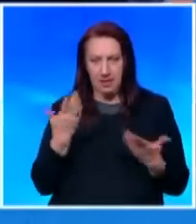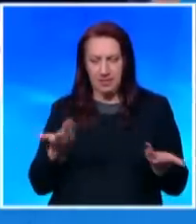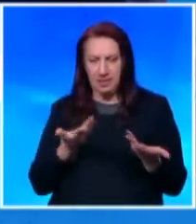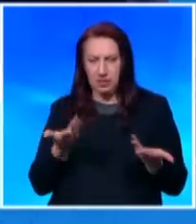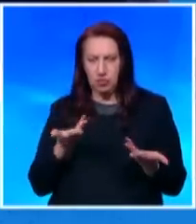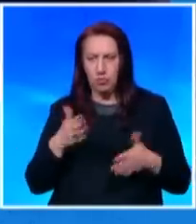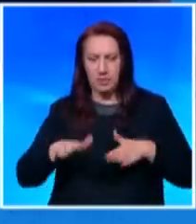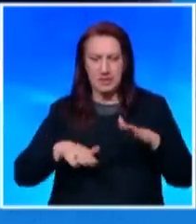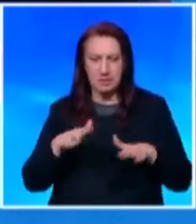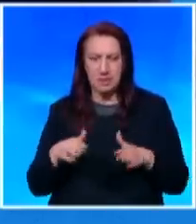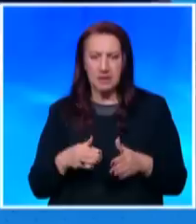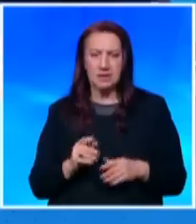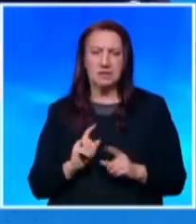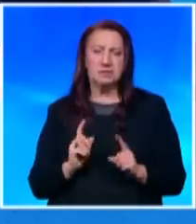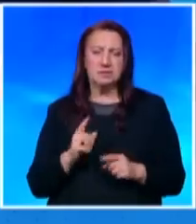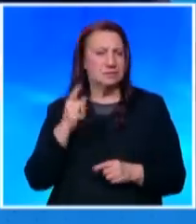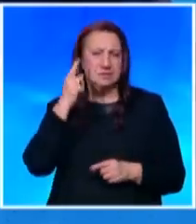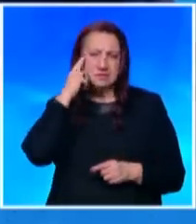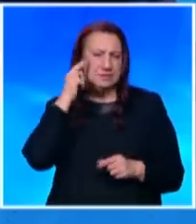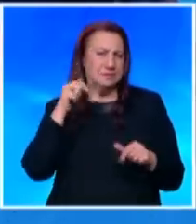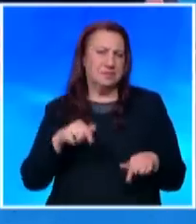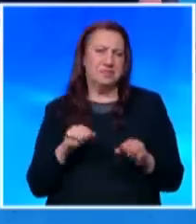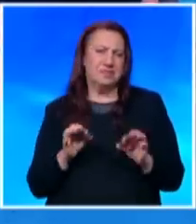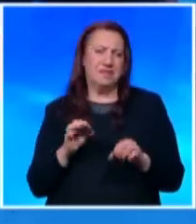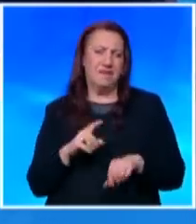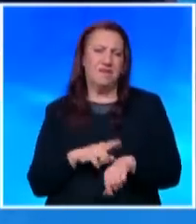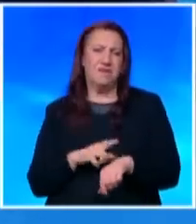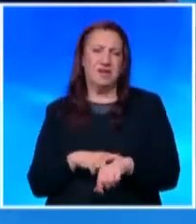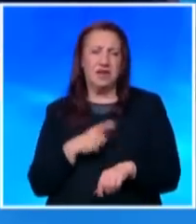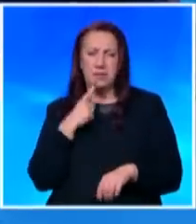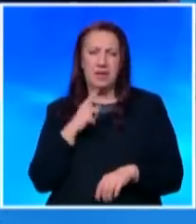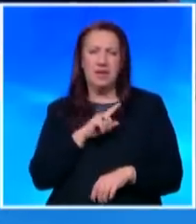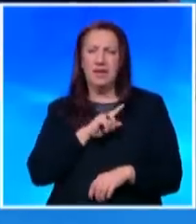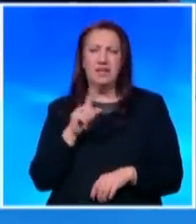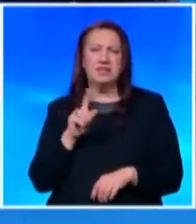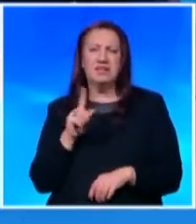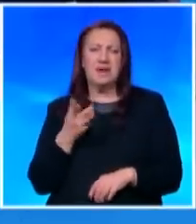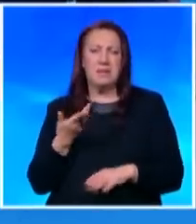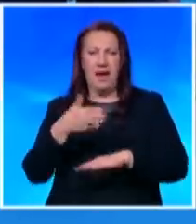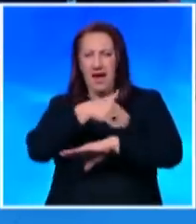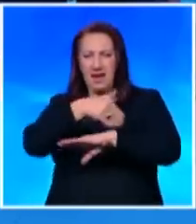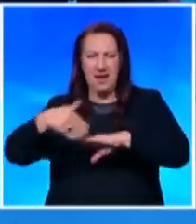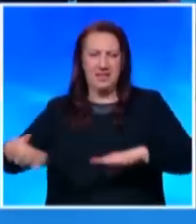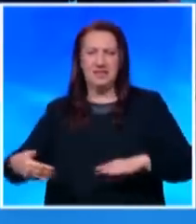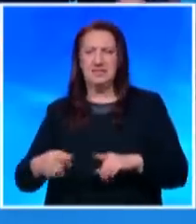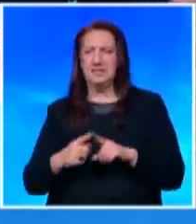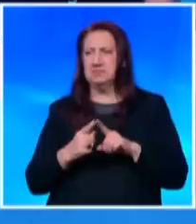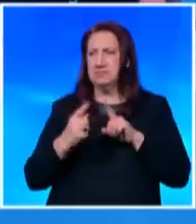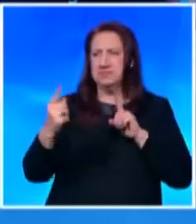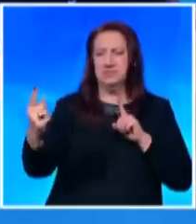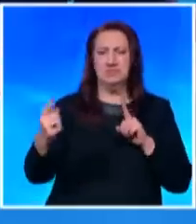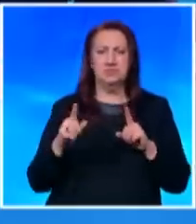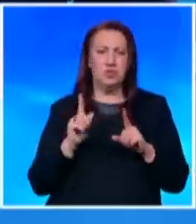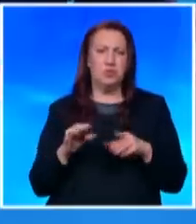знаем, че в съвременния свят изобщо границите, разстоянията не са нищо. Той може да